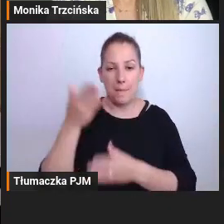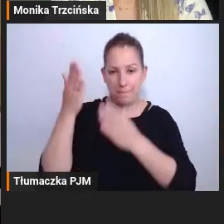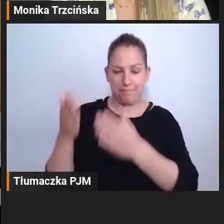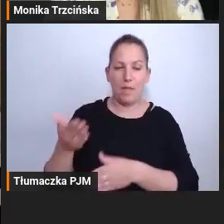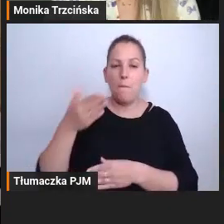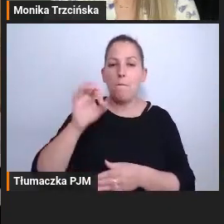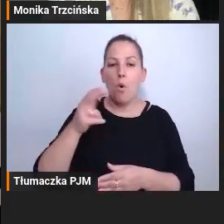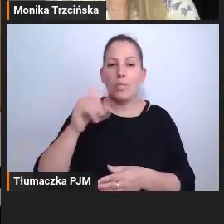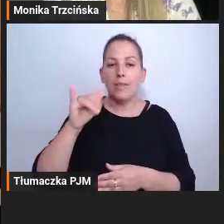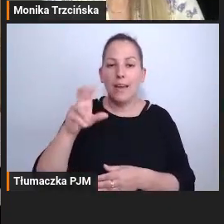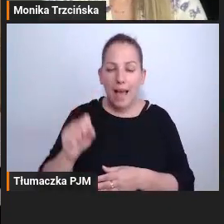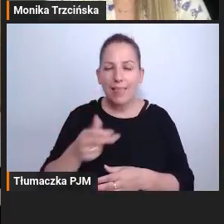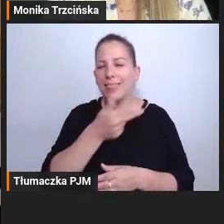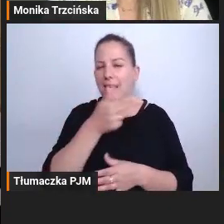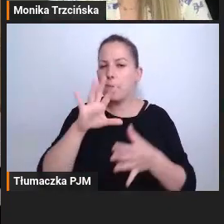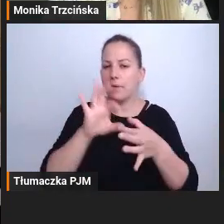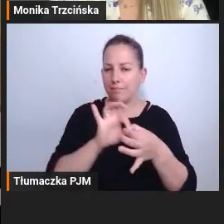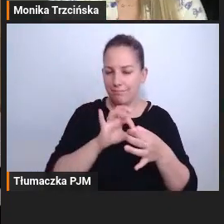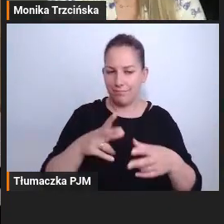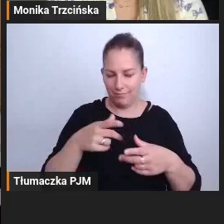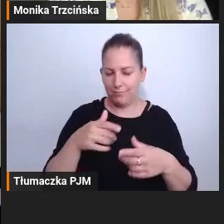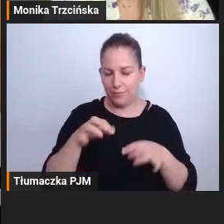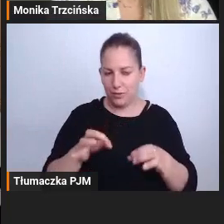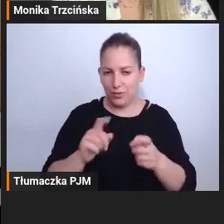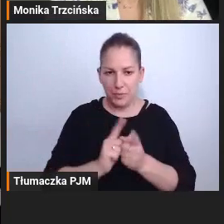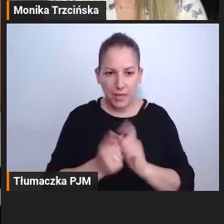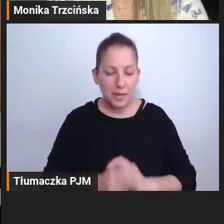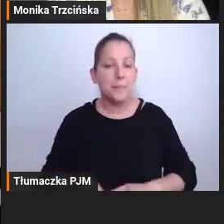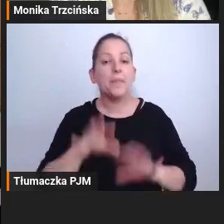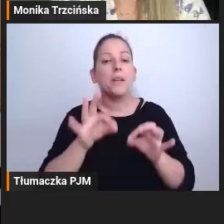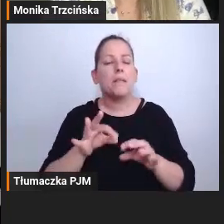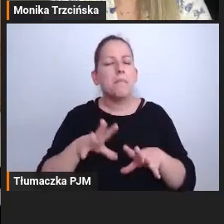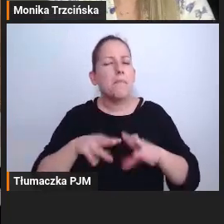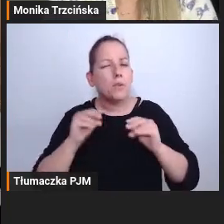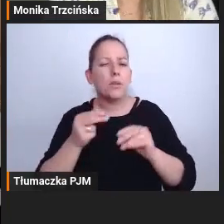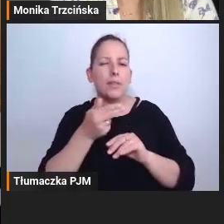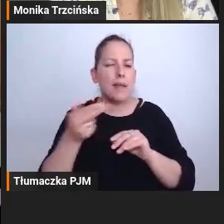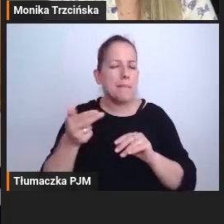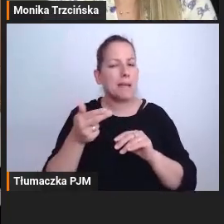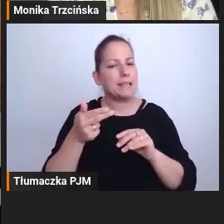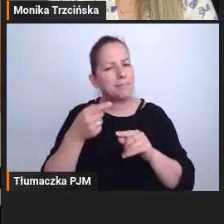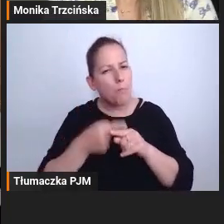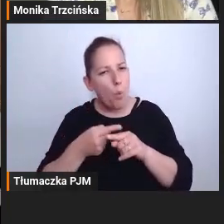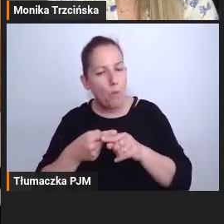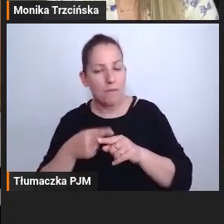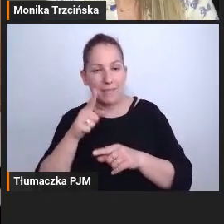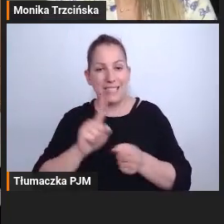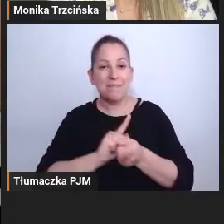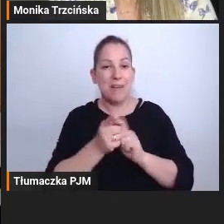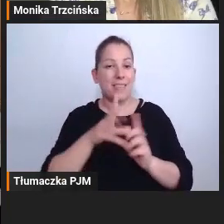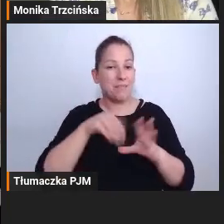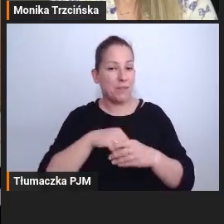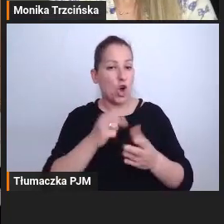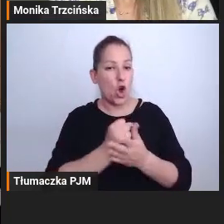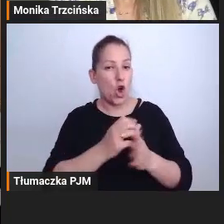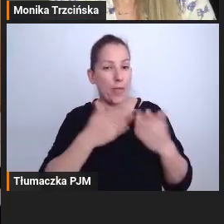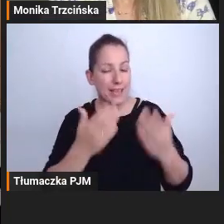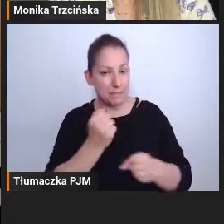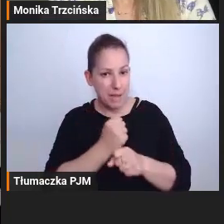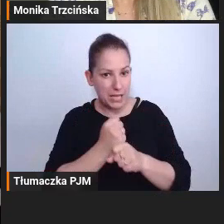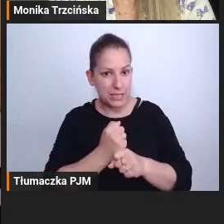do tematu naszego live'a i na początek spróbujmy tak wprowadzić temat, bo te zmiany w kodeksie pracy,